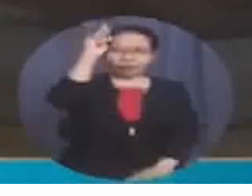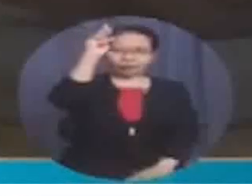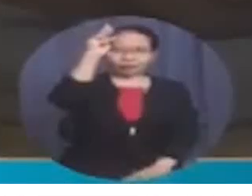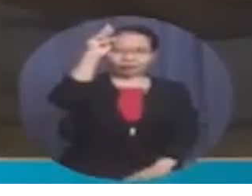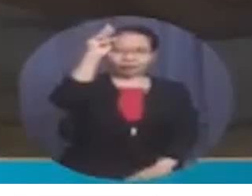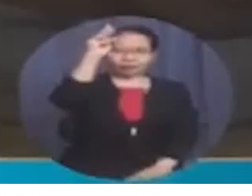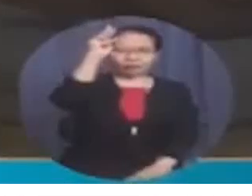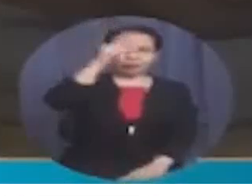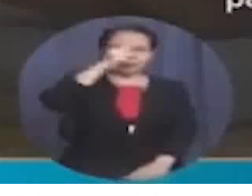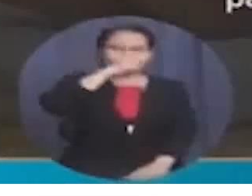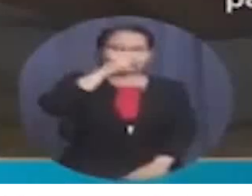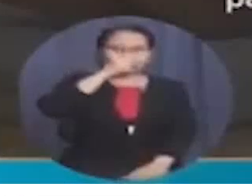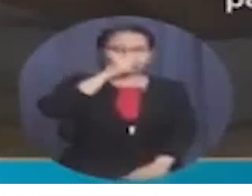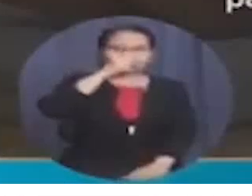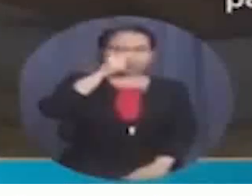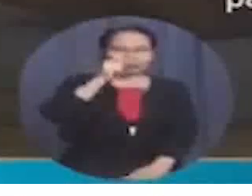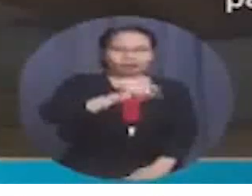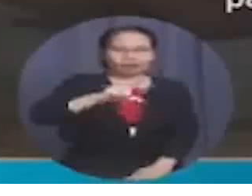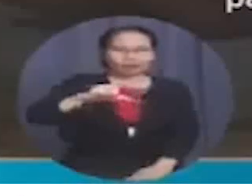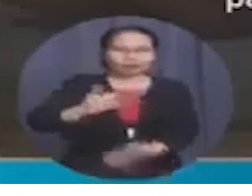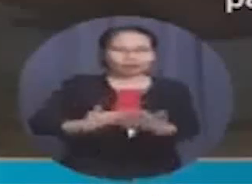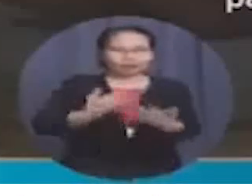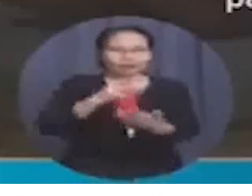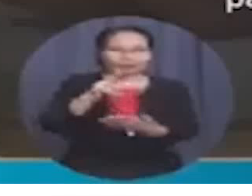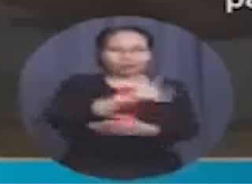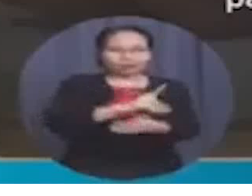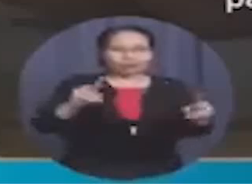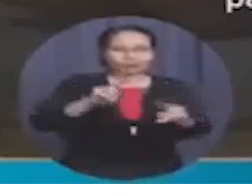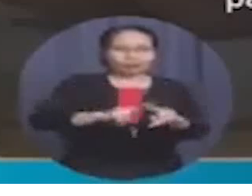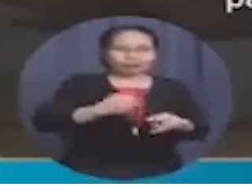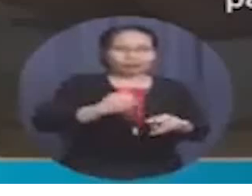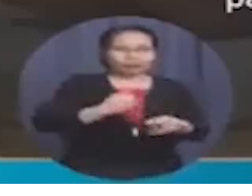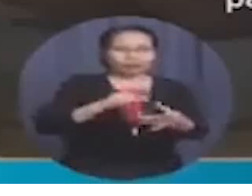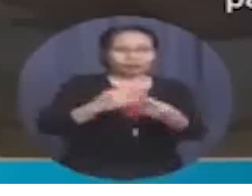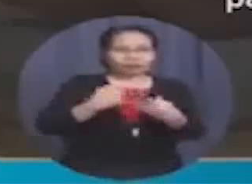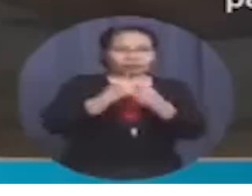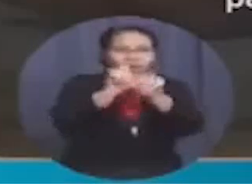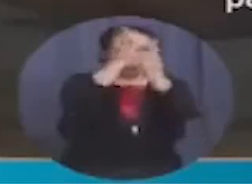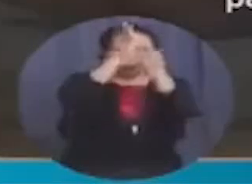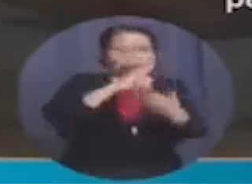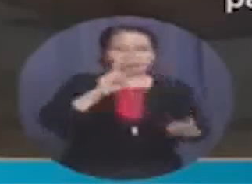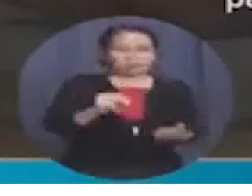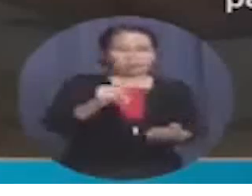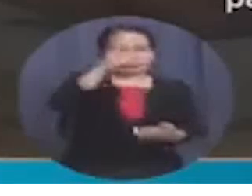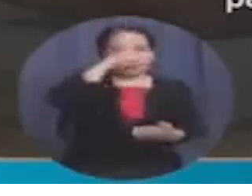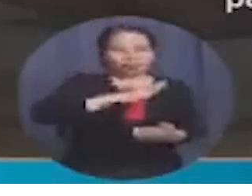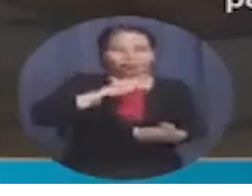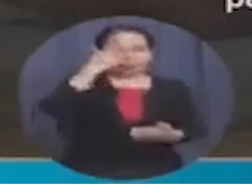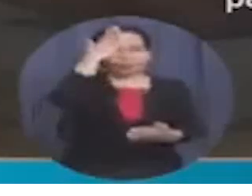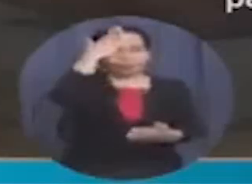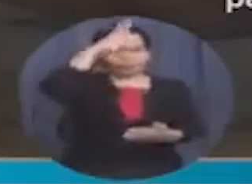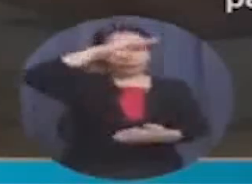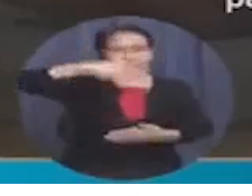him. Tagalog, it says, ang lahat ng mga bagay ay ibinigay sa akin ng aking Ama. Sino man